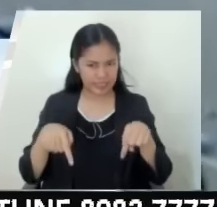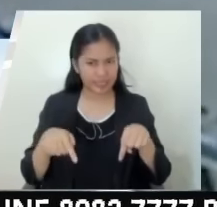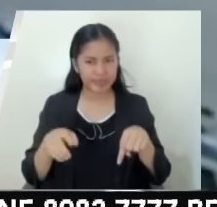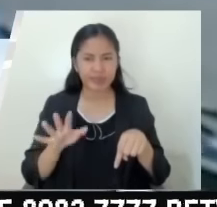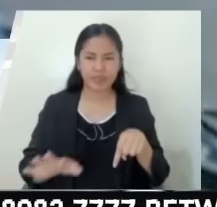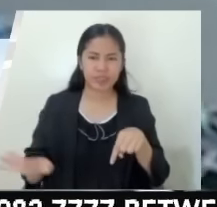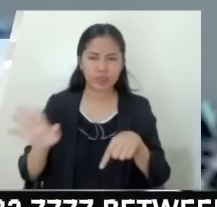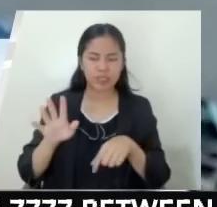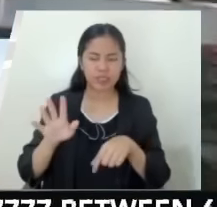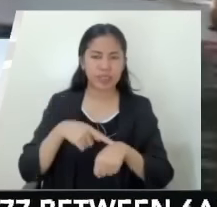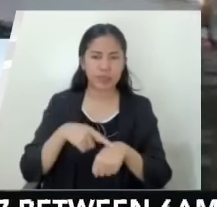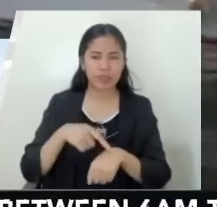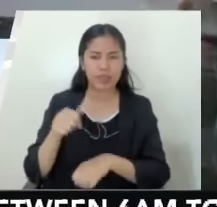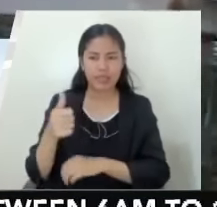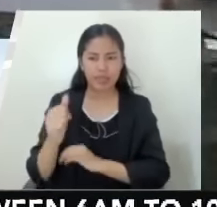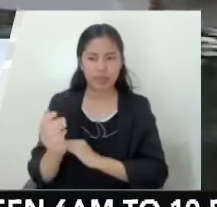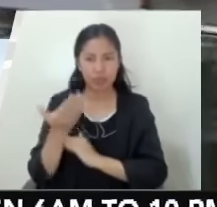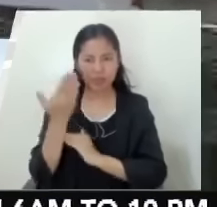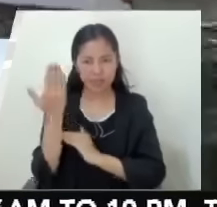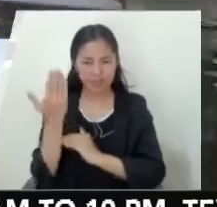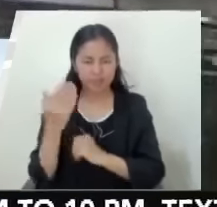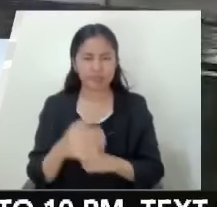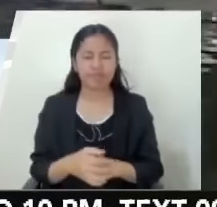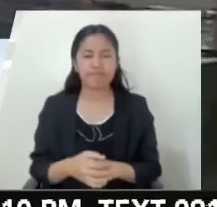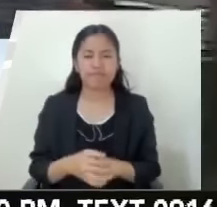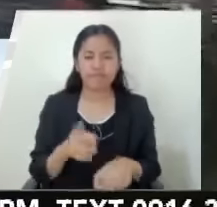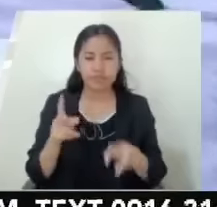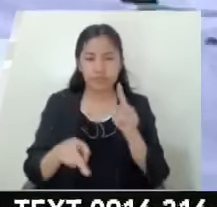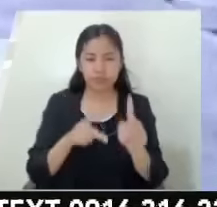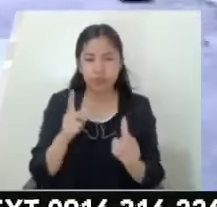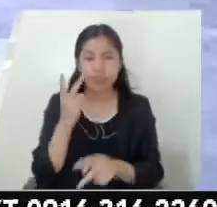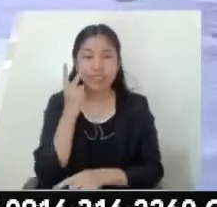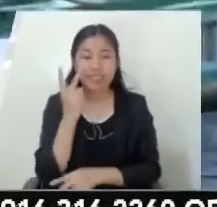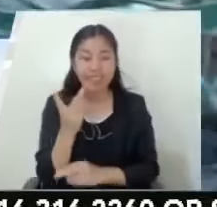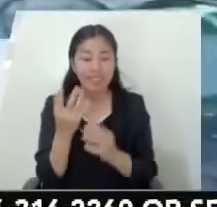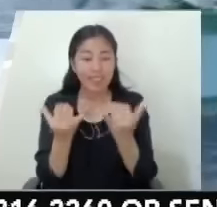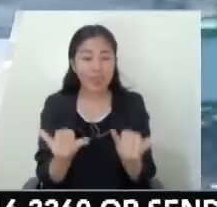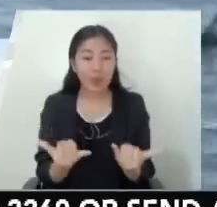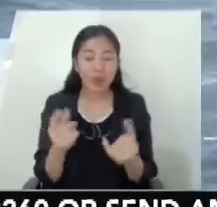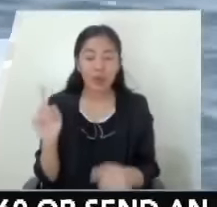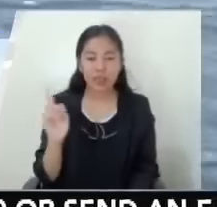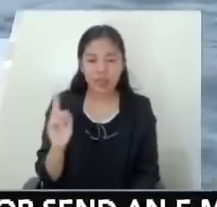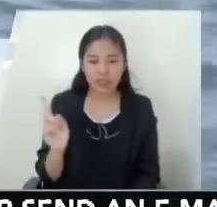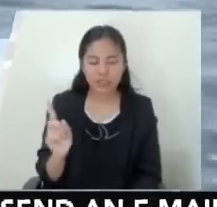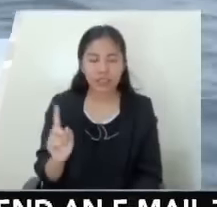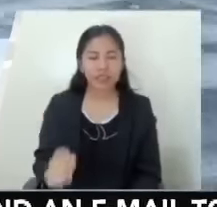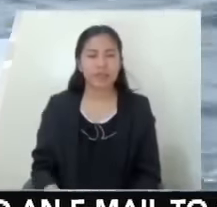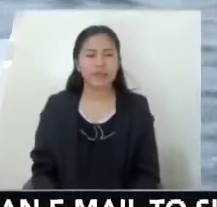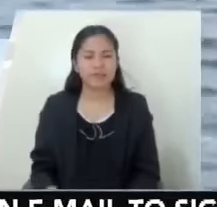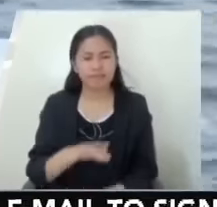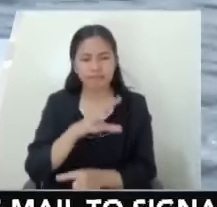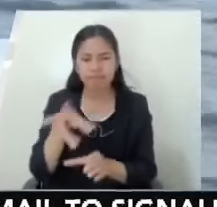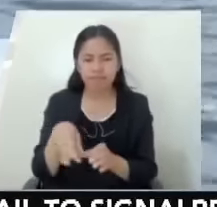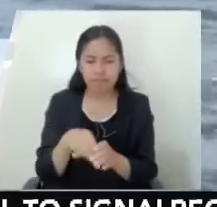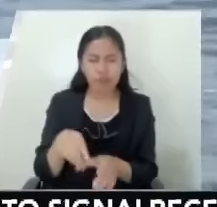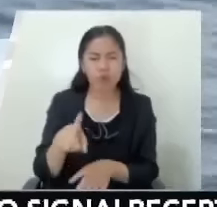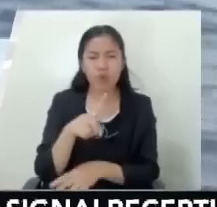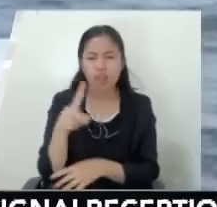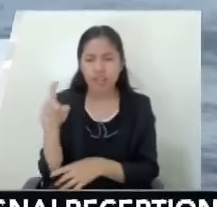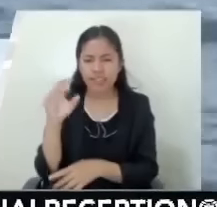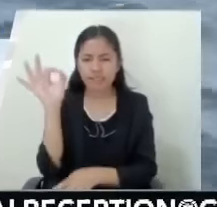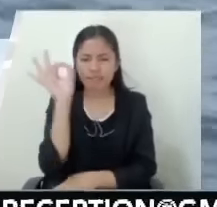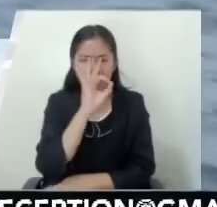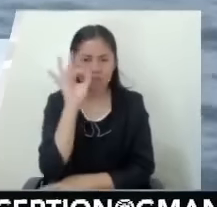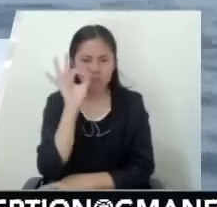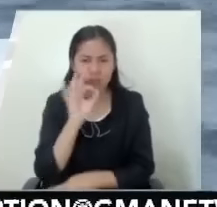yung nakikita ng ating mga kababayan ngayon ay bahagi ng tinatayang 100 na mga Pilipino mangingisda